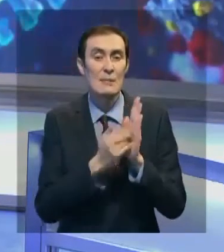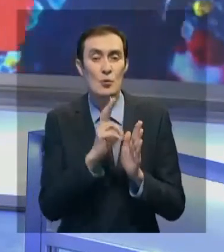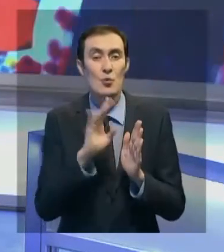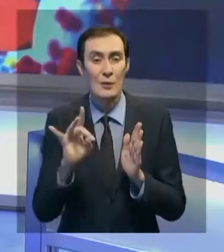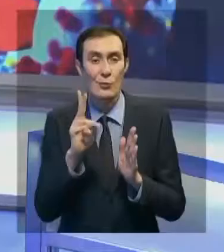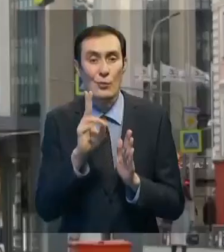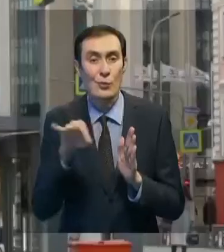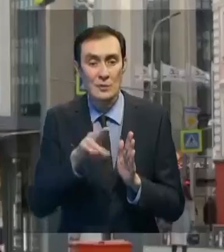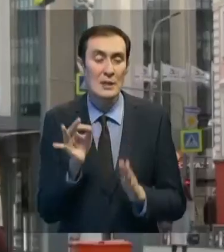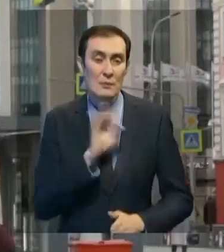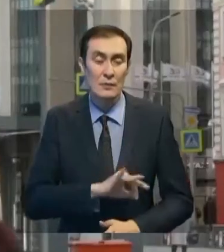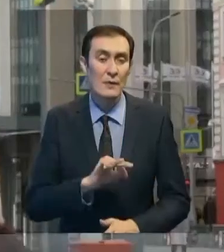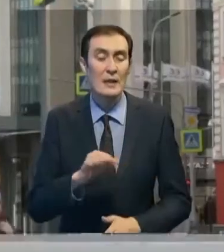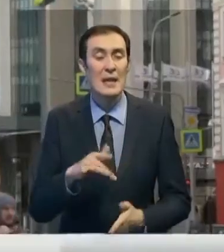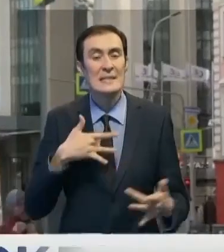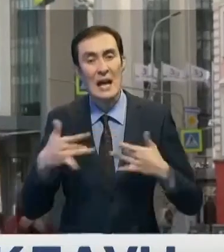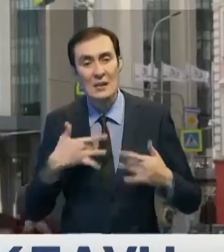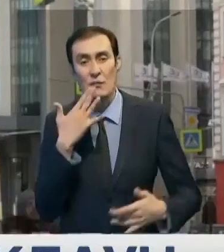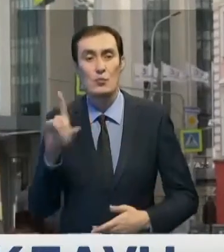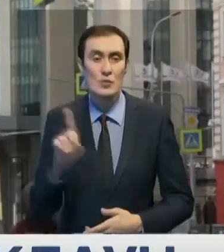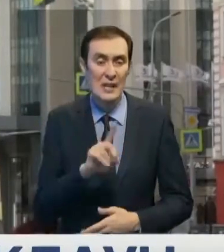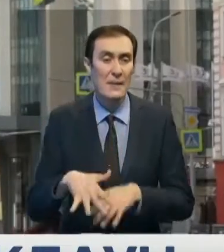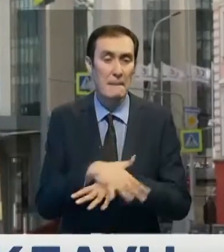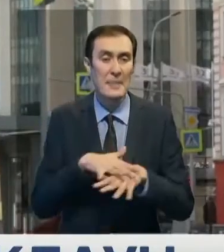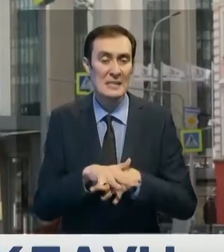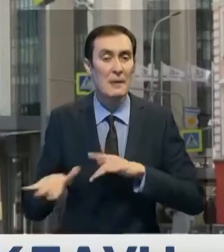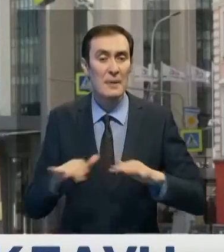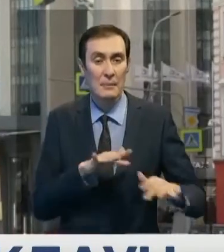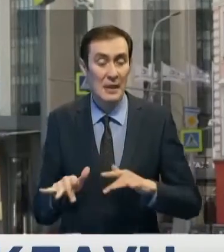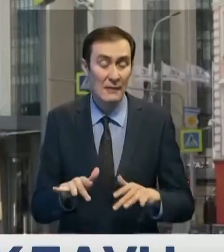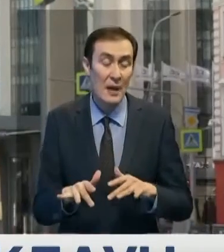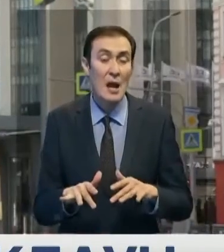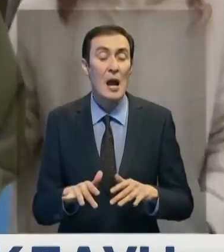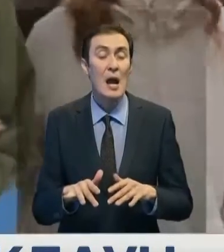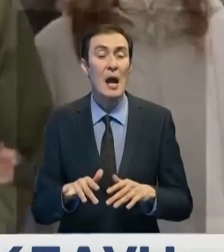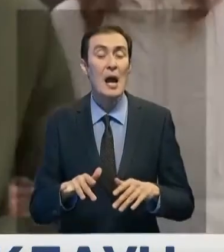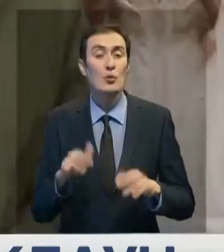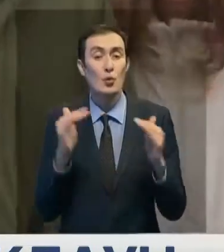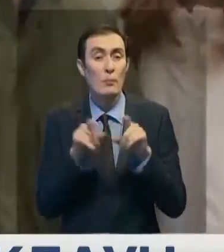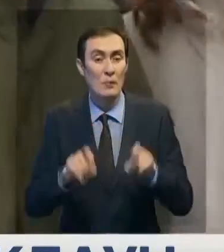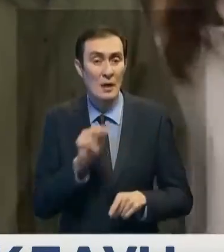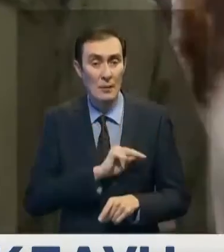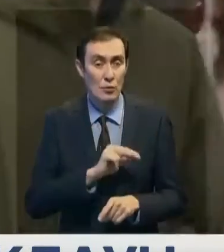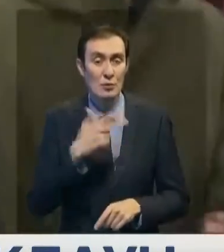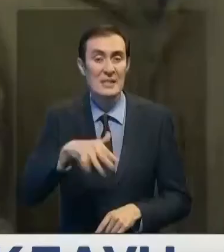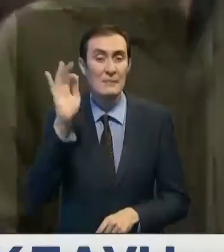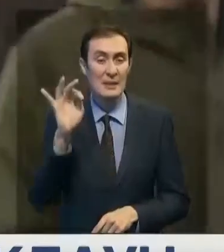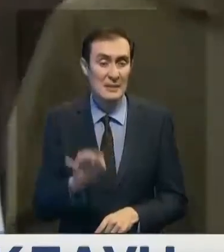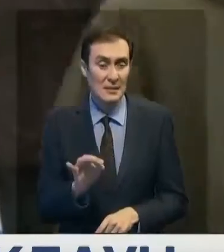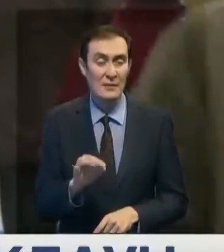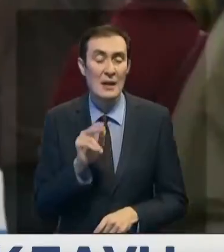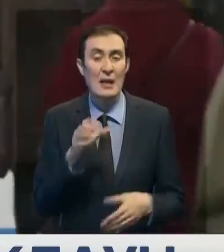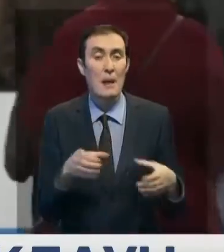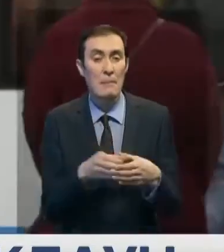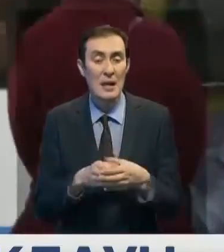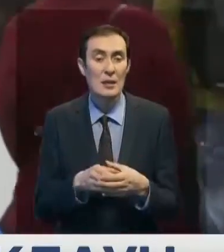в столице будет действовать для театров, музеев и массовых мероприятий. Удаленно продолжит работать 30%